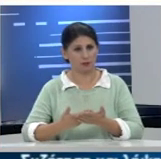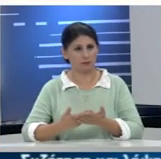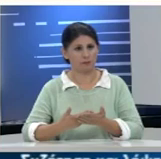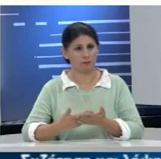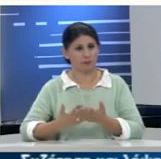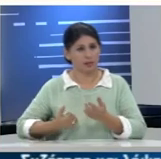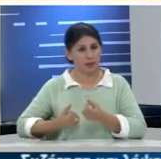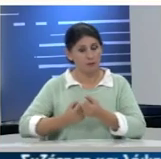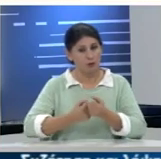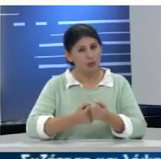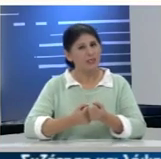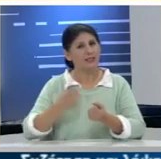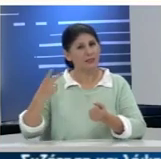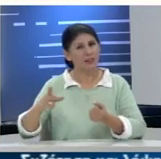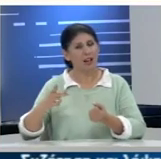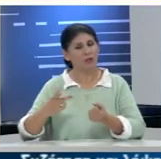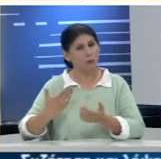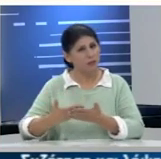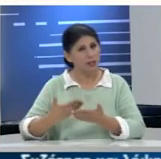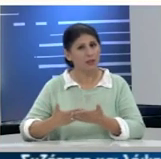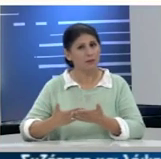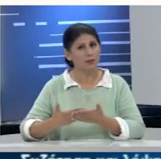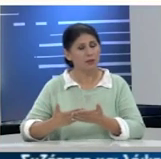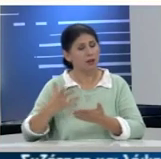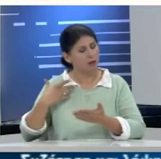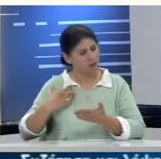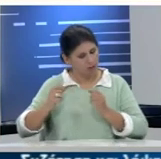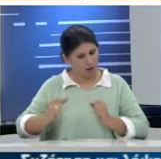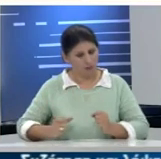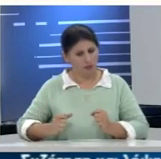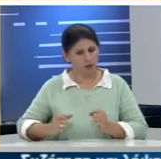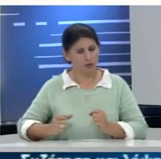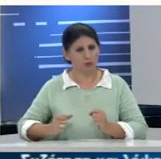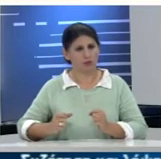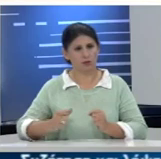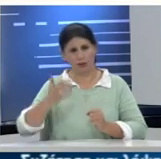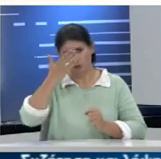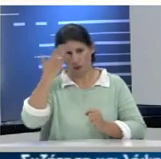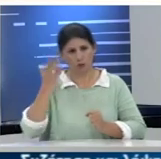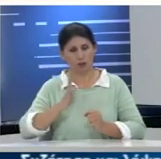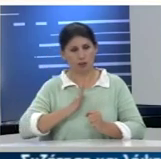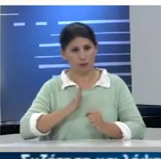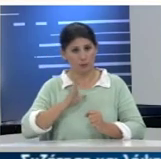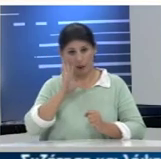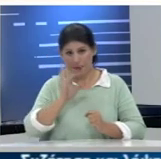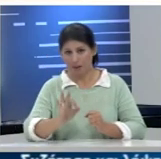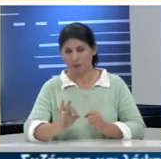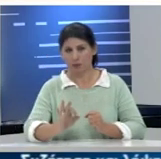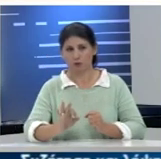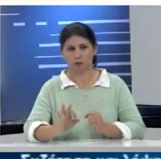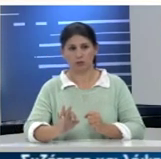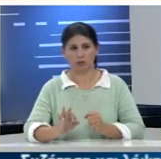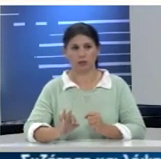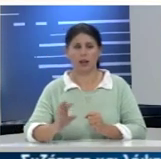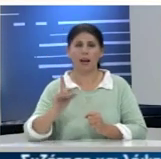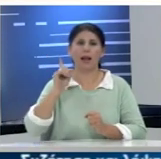Να υποστηρίξει τα δικά του επιχειρήματα και να πάρει θέση υπέρ της αθωότητας ανθρώπων. Όμως στην πραγματικότητα